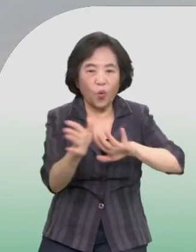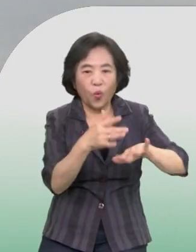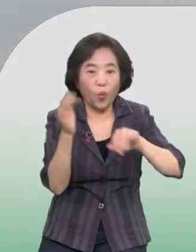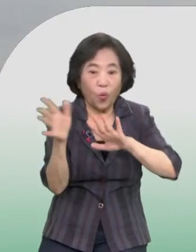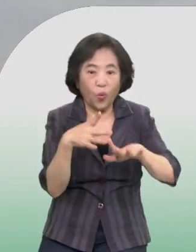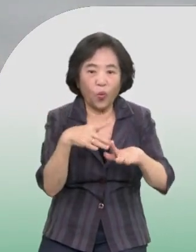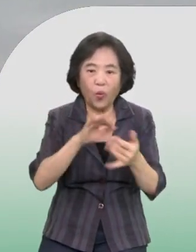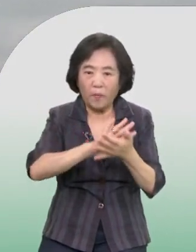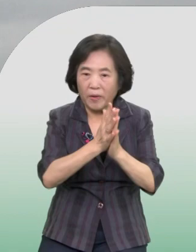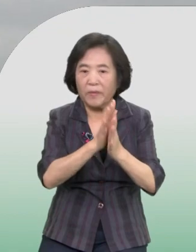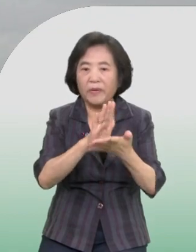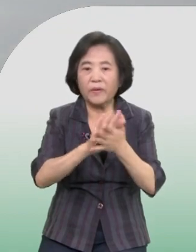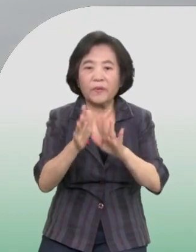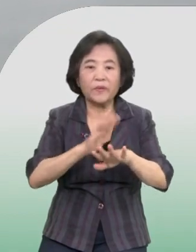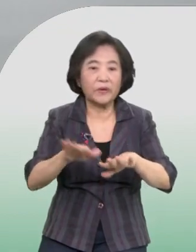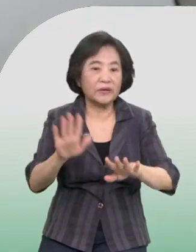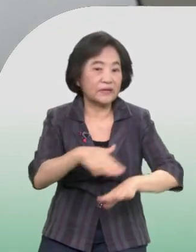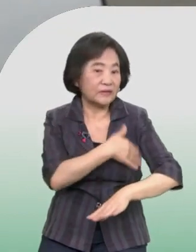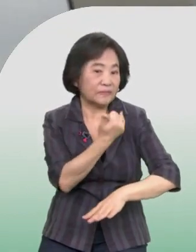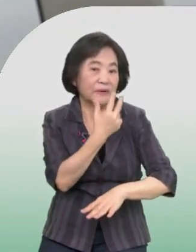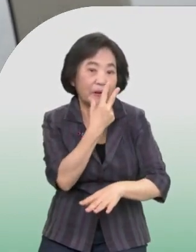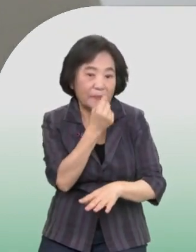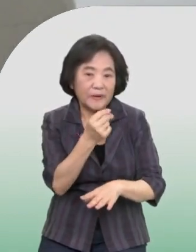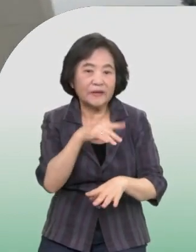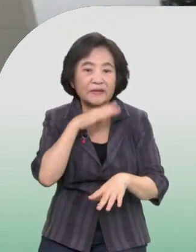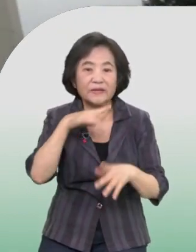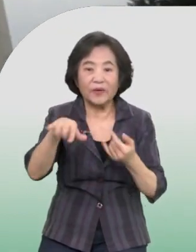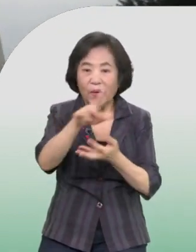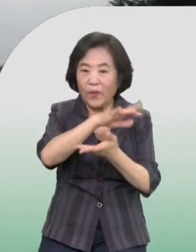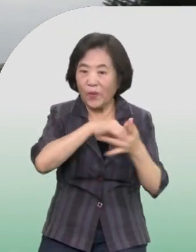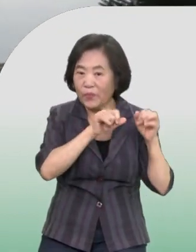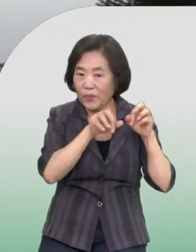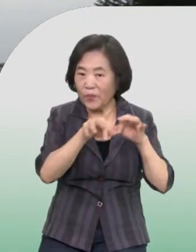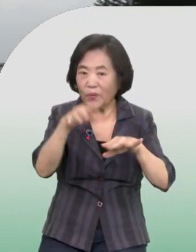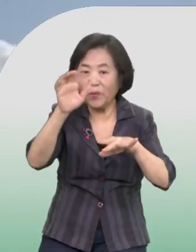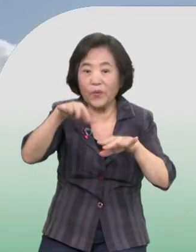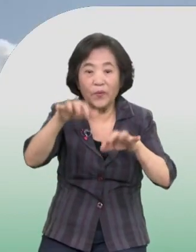时变化较大，一直到拜六礼拜，华南云雨期水气增